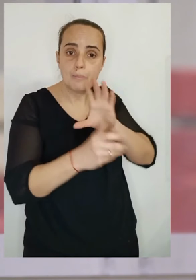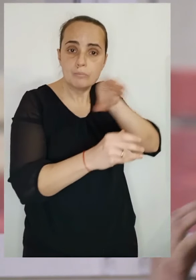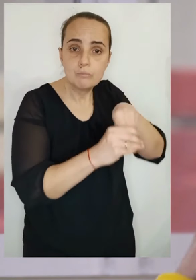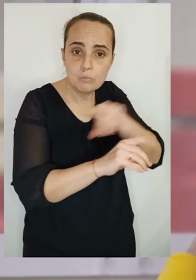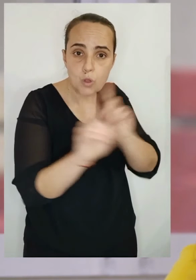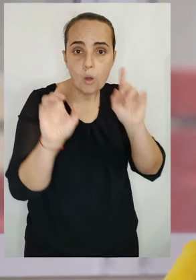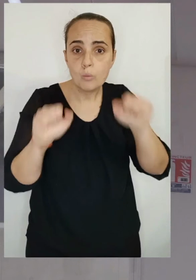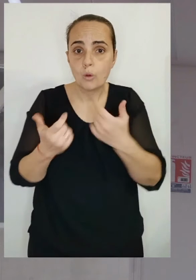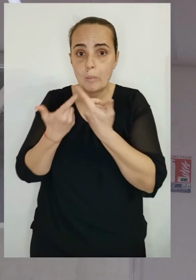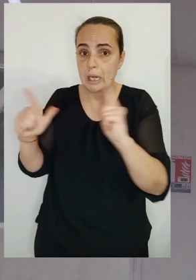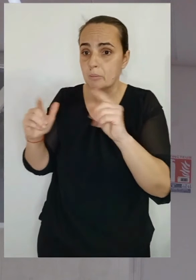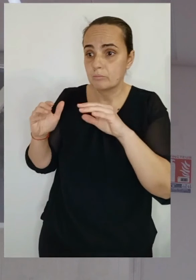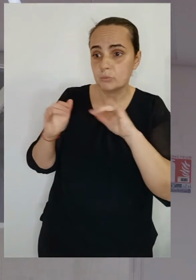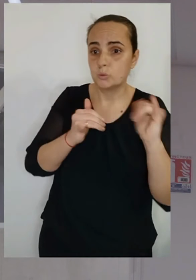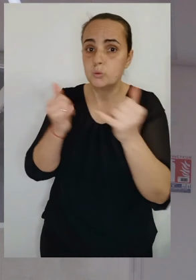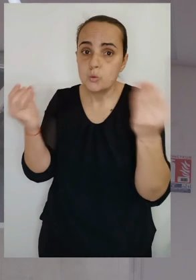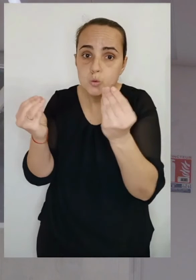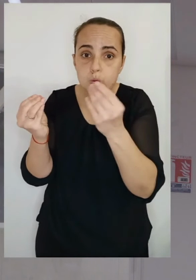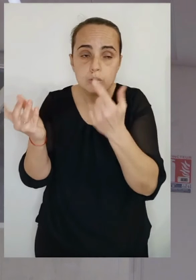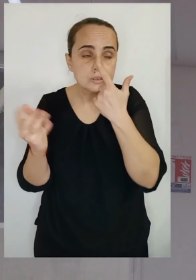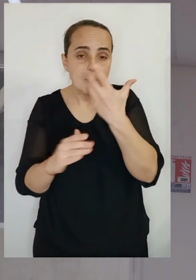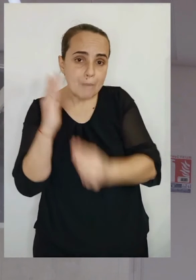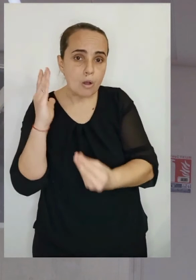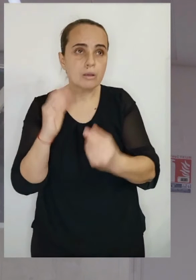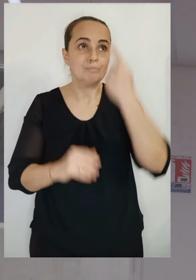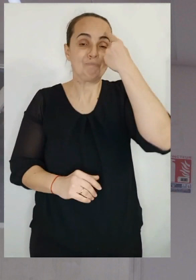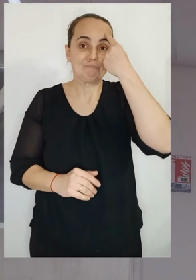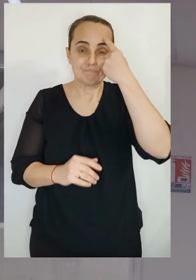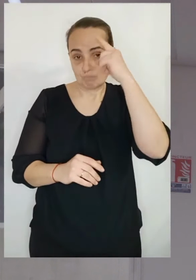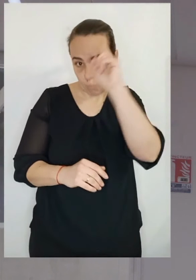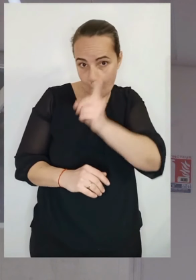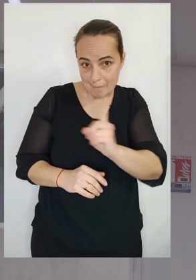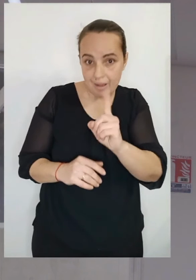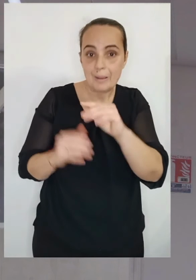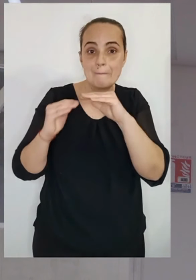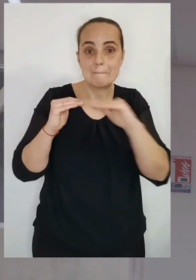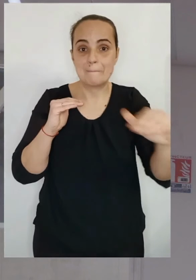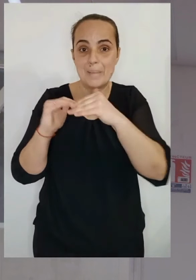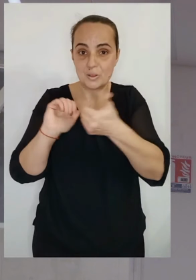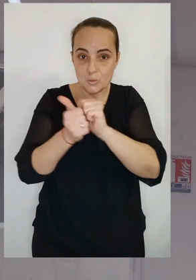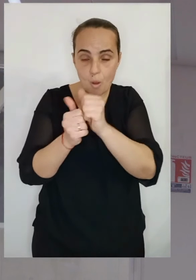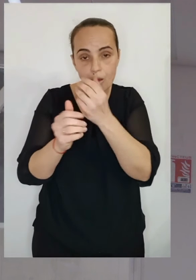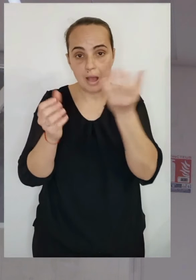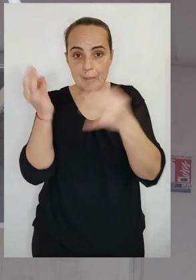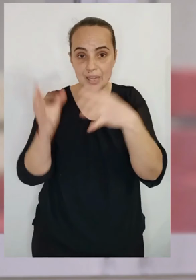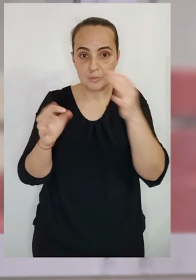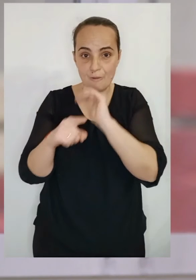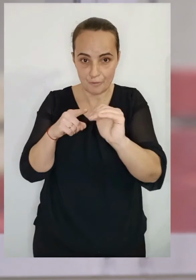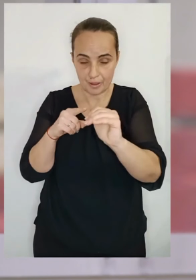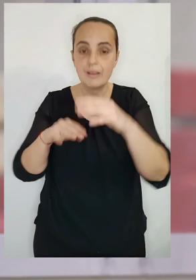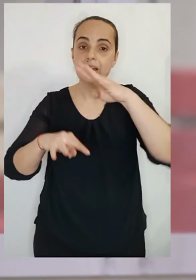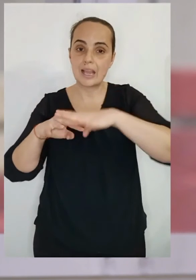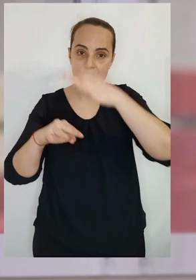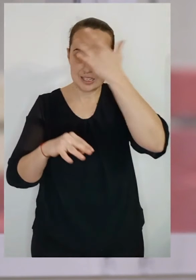adhérer à un club. Et du coup, c'est là où j'ai eu l'idée d'aménager en fait la plaine des sports qui se situe dans le quartier